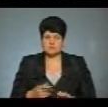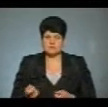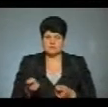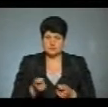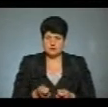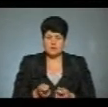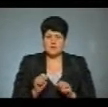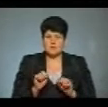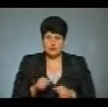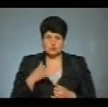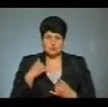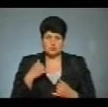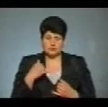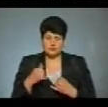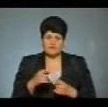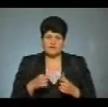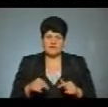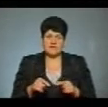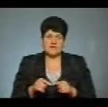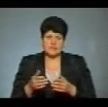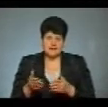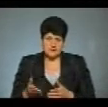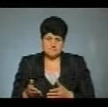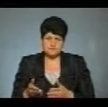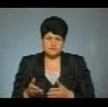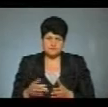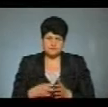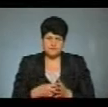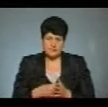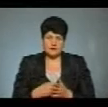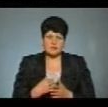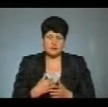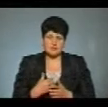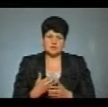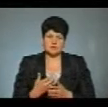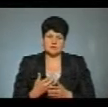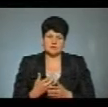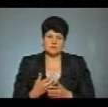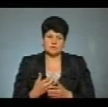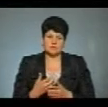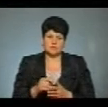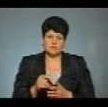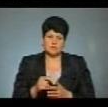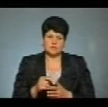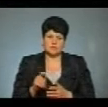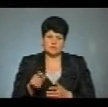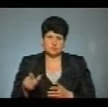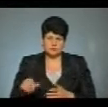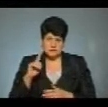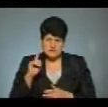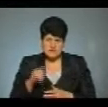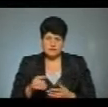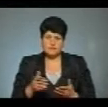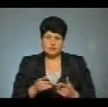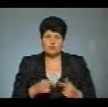доставку, можуть телефонувати на відділення. Наші отримувачі знають, в